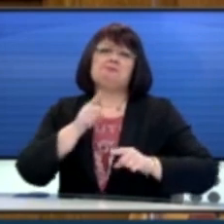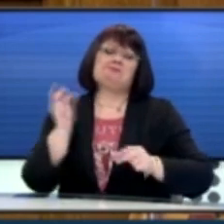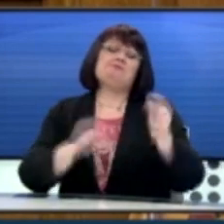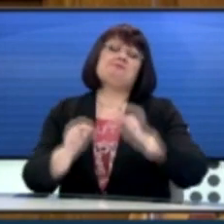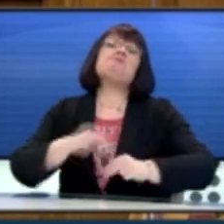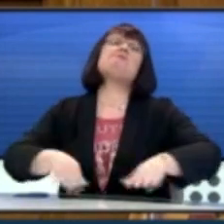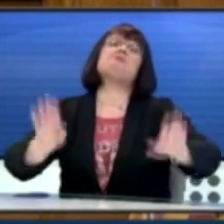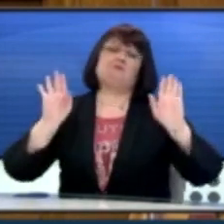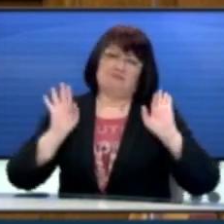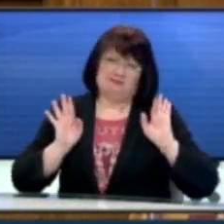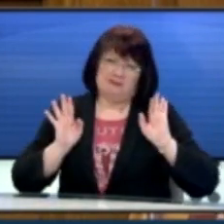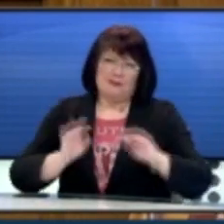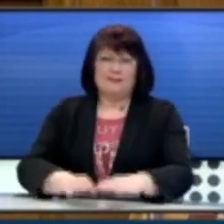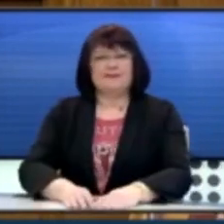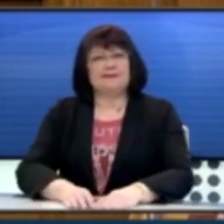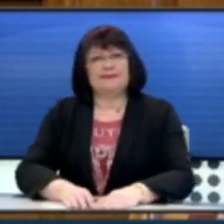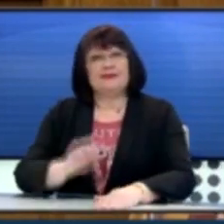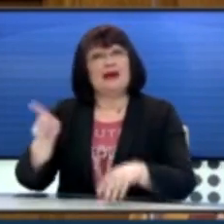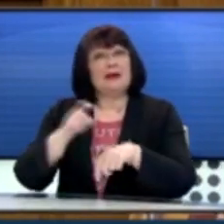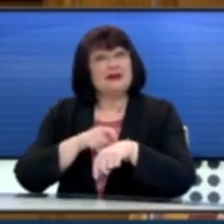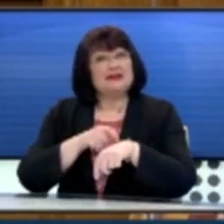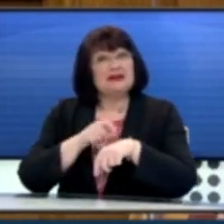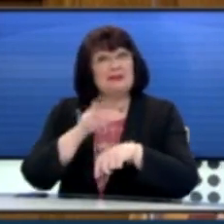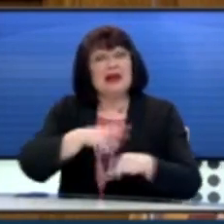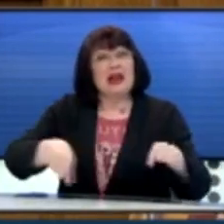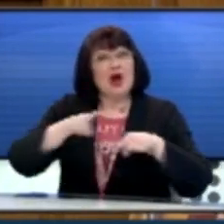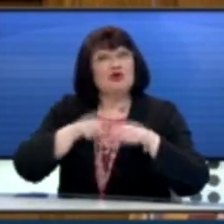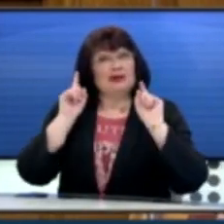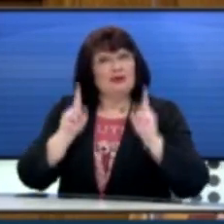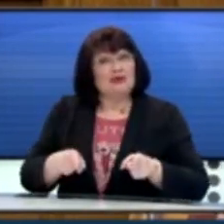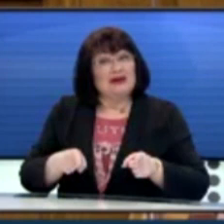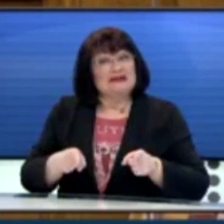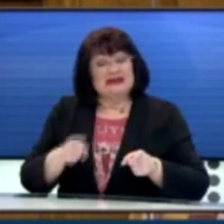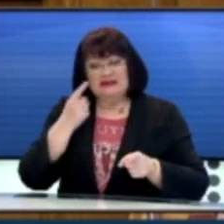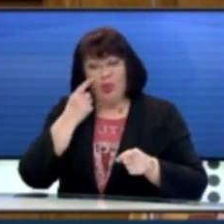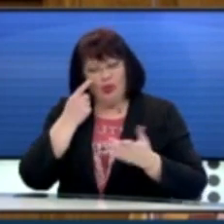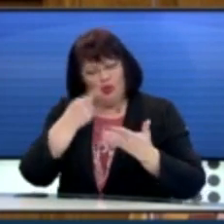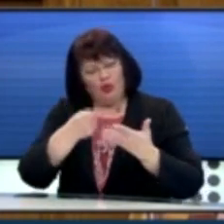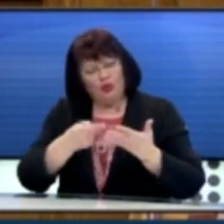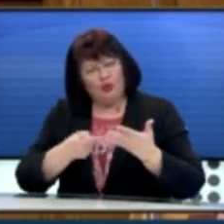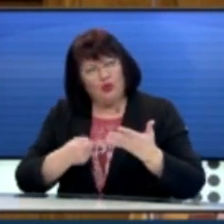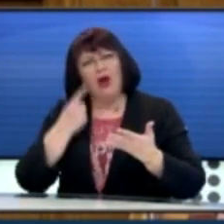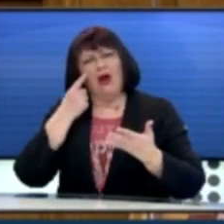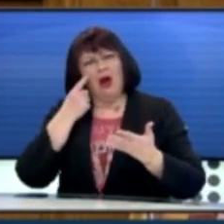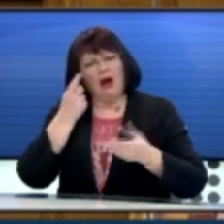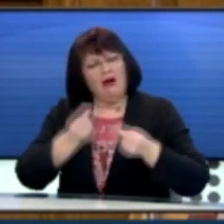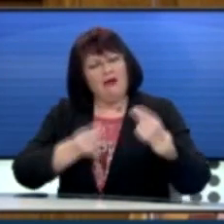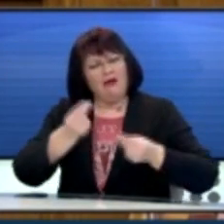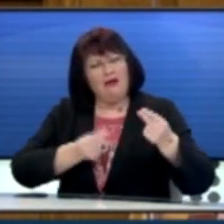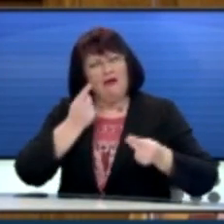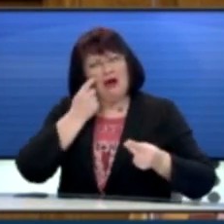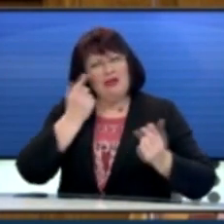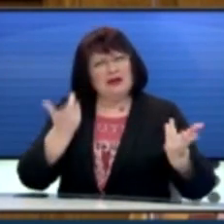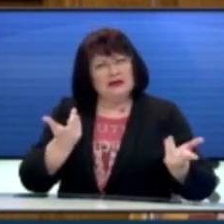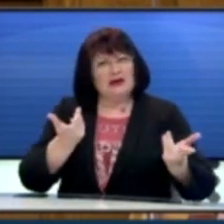τα καταψηφίζετε. Αλλά κάποια στιγμή οι εργαζόμενοι, ο λαός θα αποφασίσουν να τα βάλουν κάτω και να κάνουν το